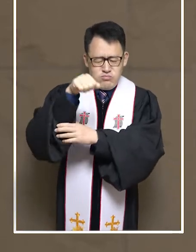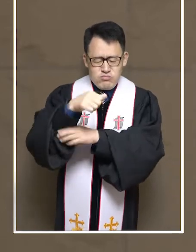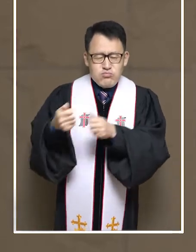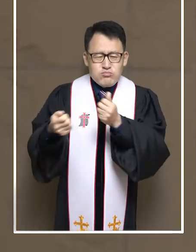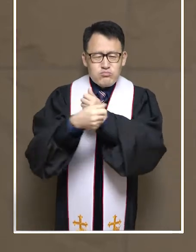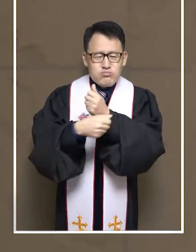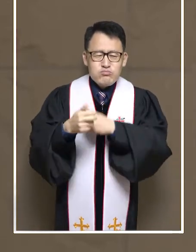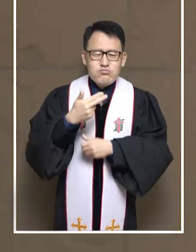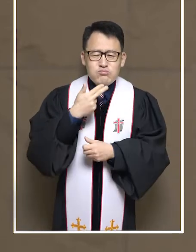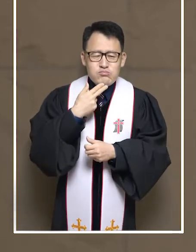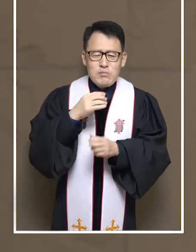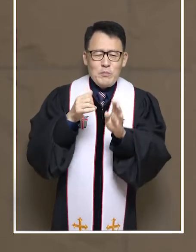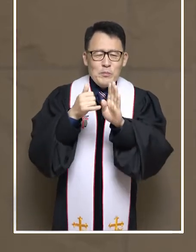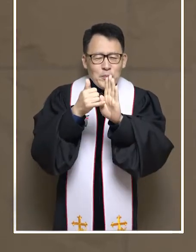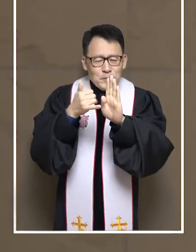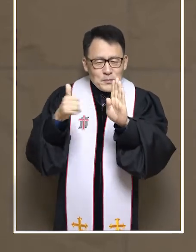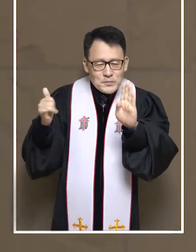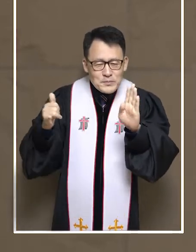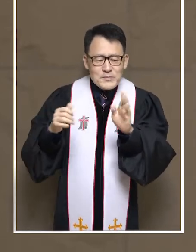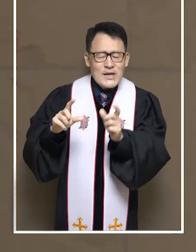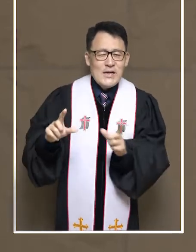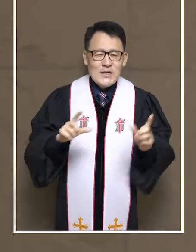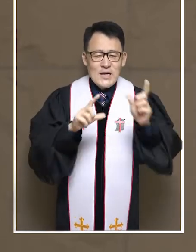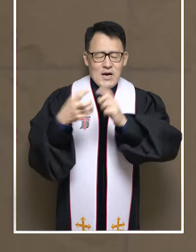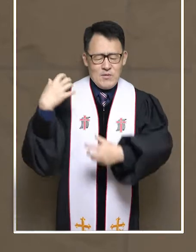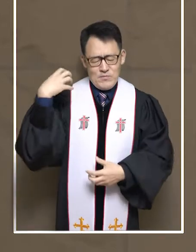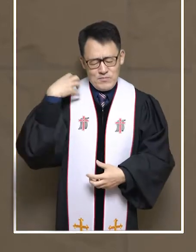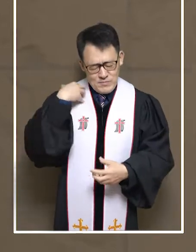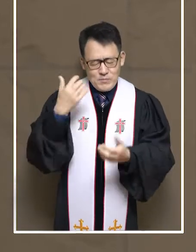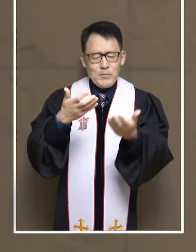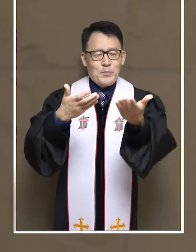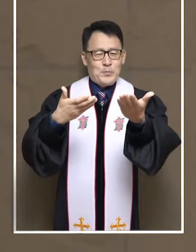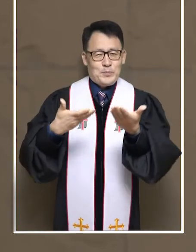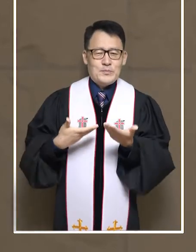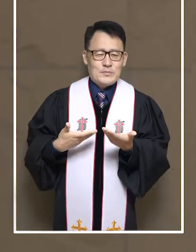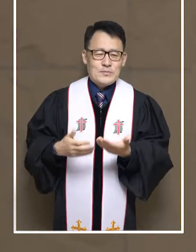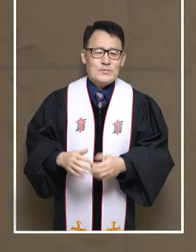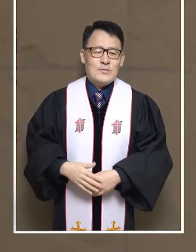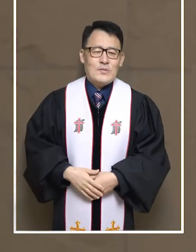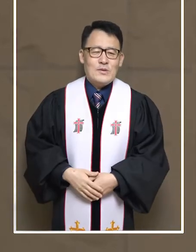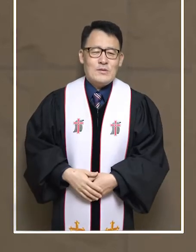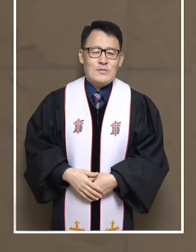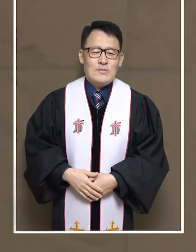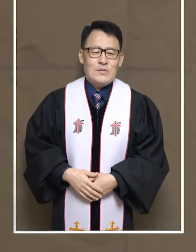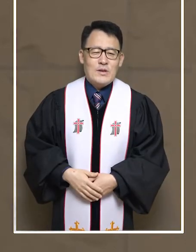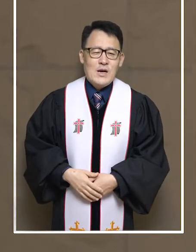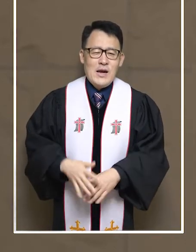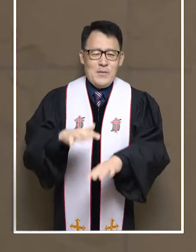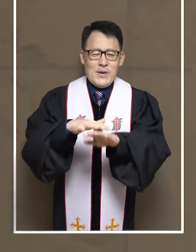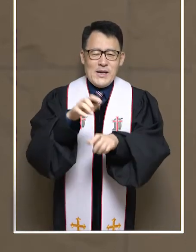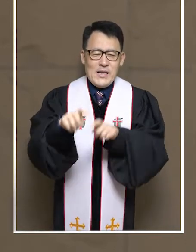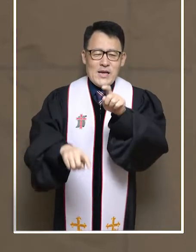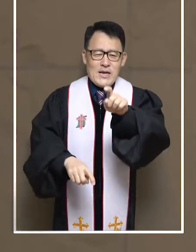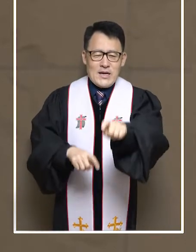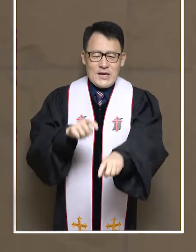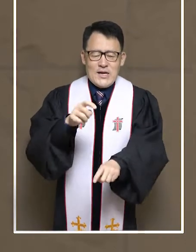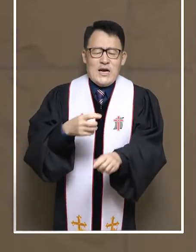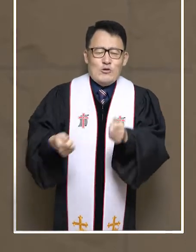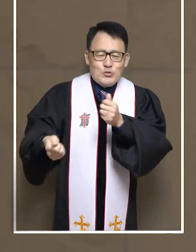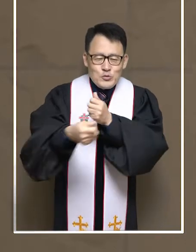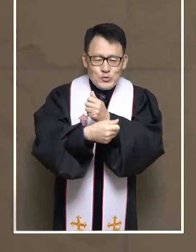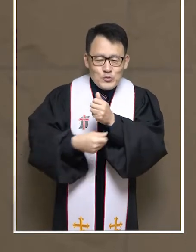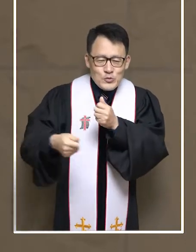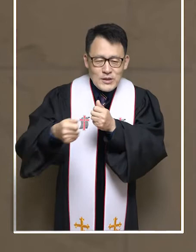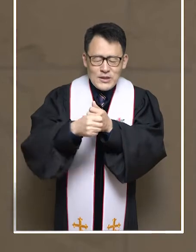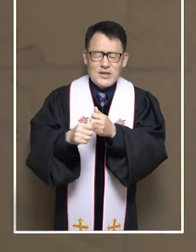7년 흉년에서 백성들을 살려낼 사명을 받았기 때문입니다. 그는 밭에 나갔고